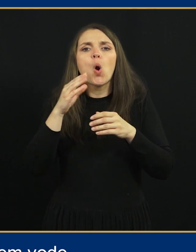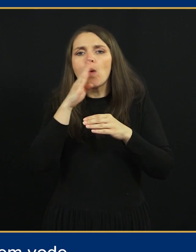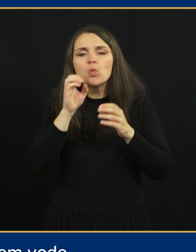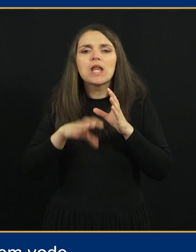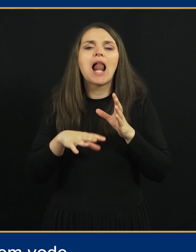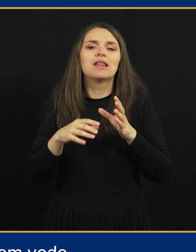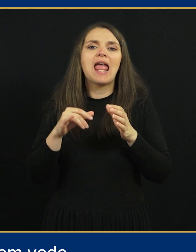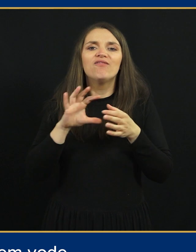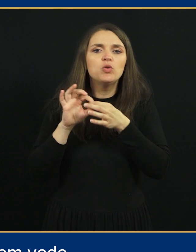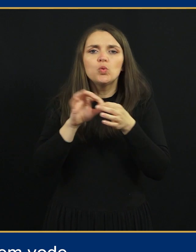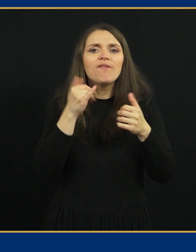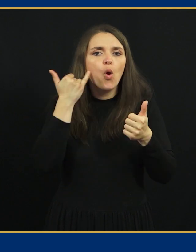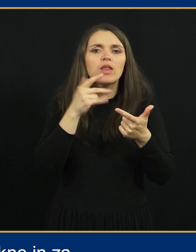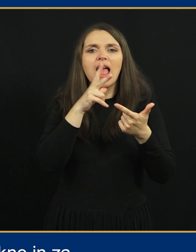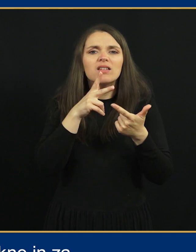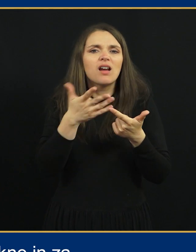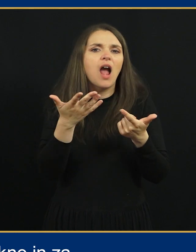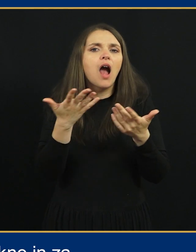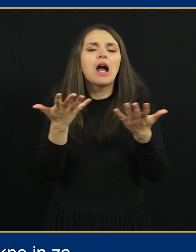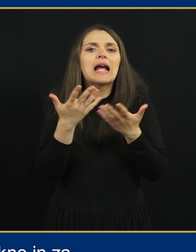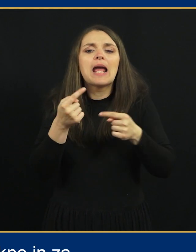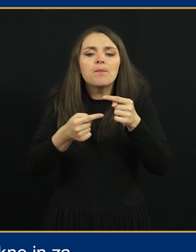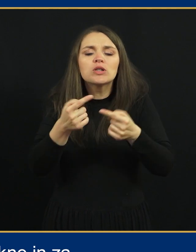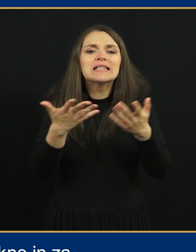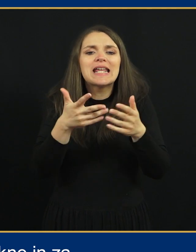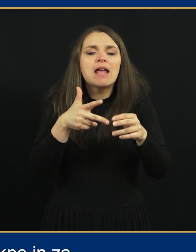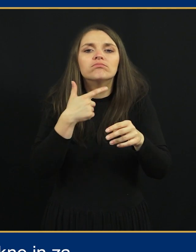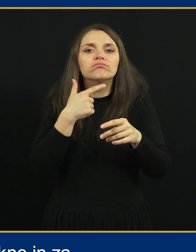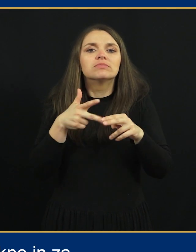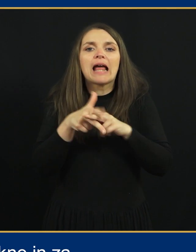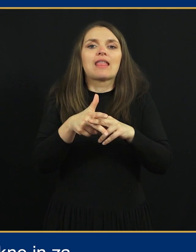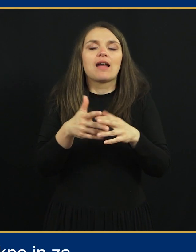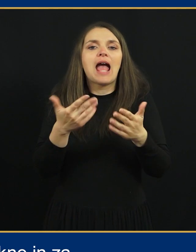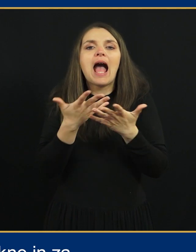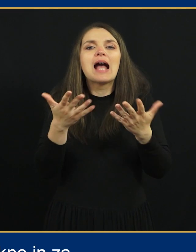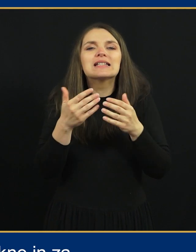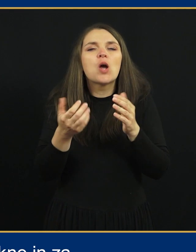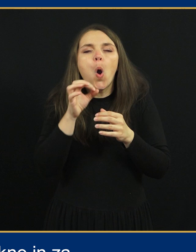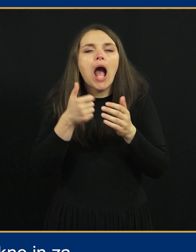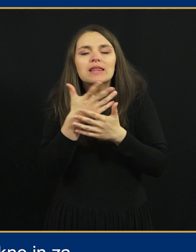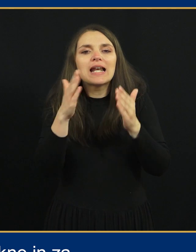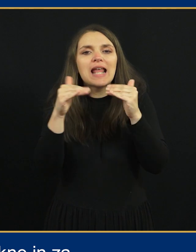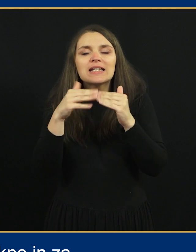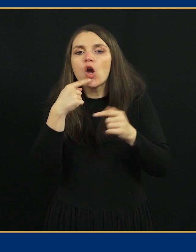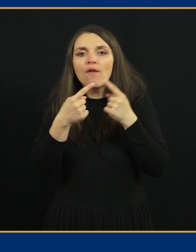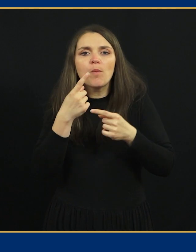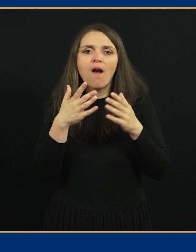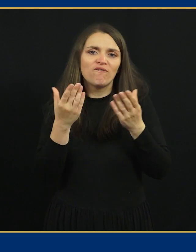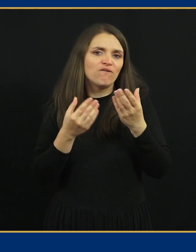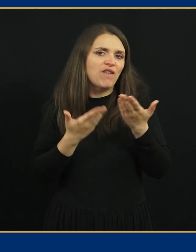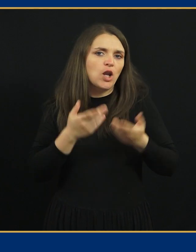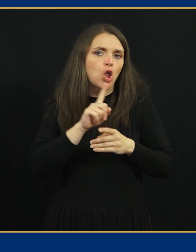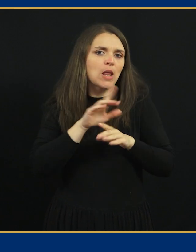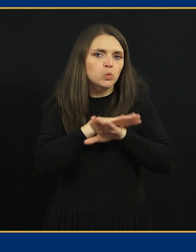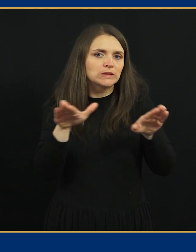vode, elektriko ste tudi omenili, pač na kateri točki procesa se zatakne in za katera naselja, o katerih naseljih govorimo, verjetno ne o vseh?